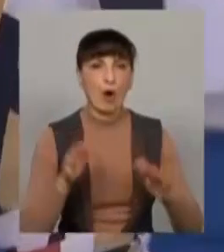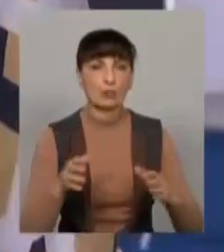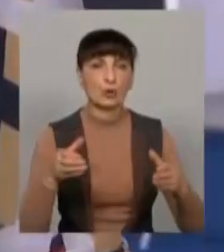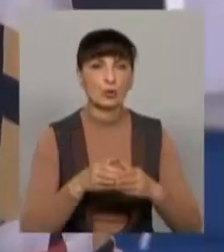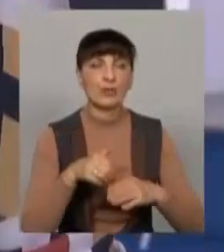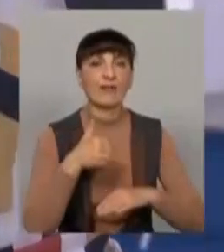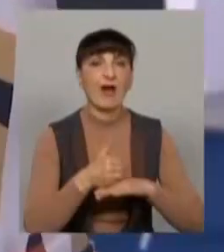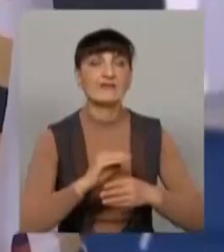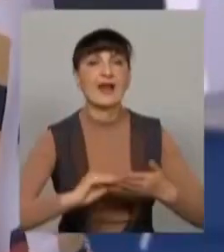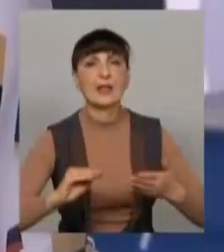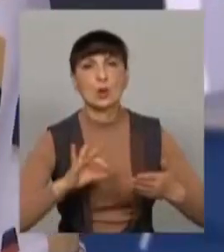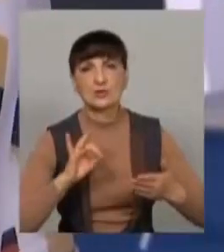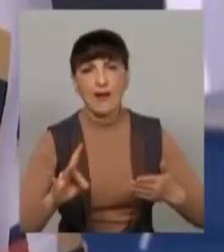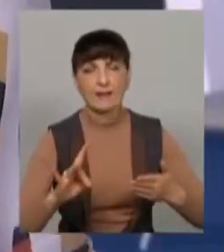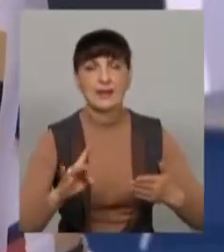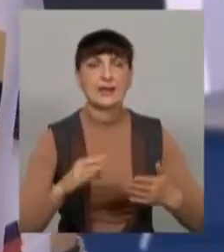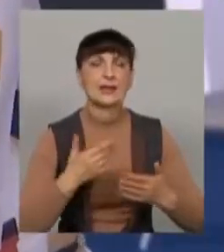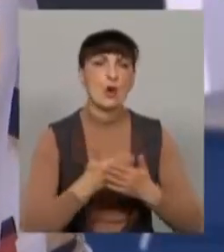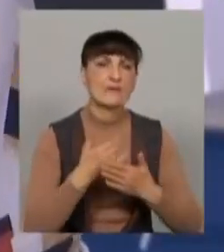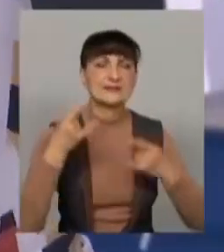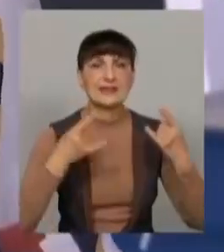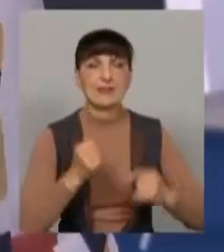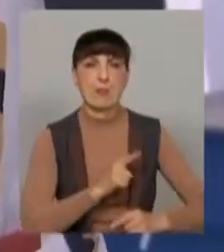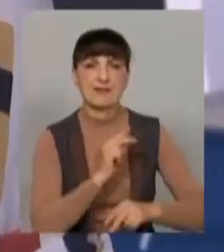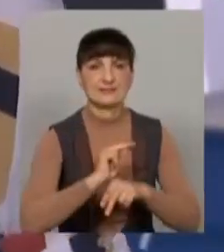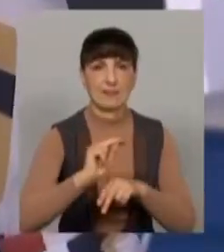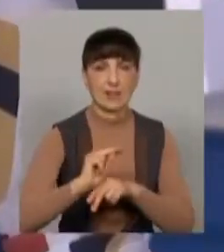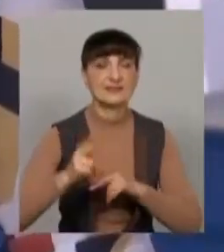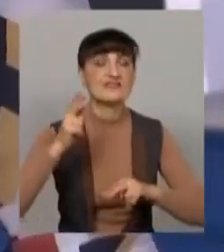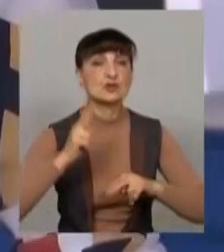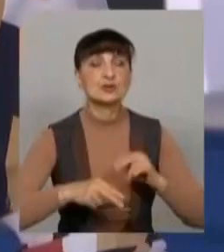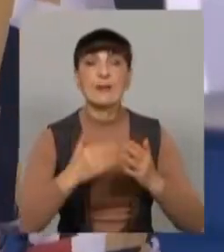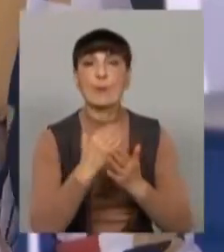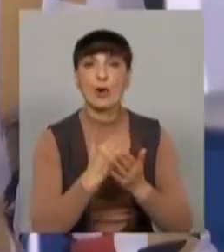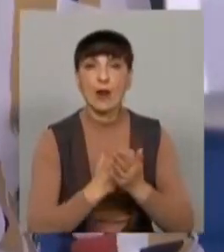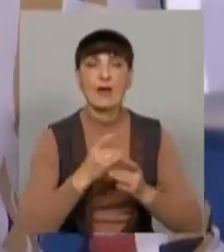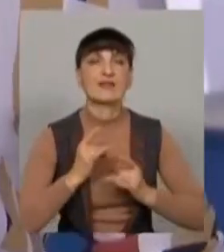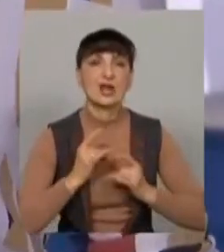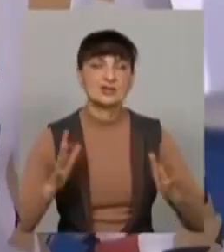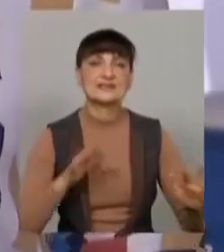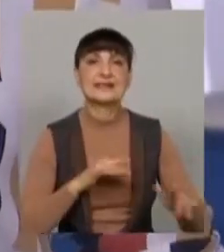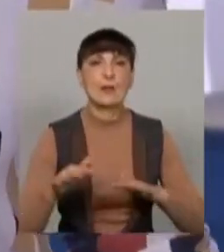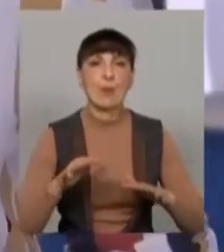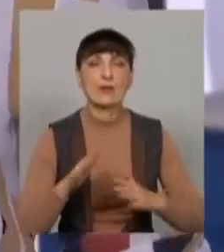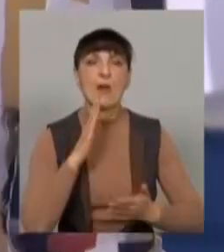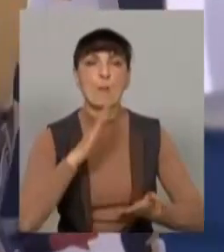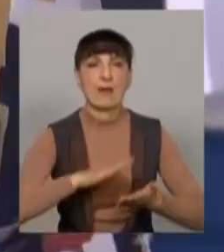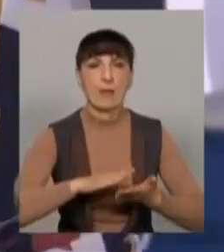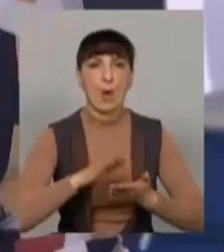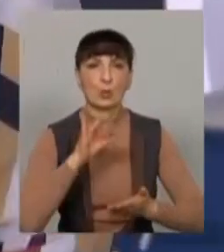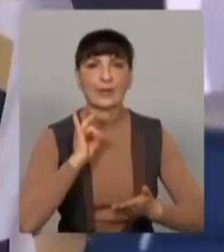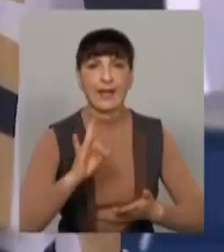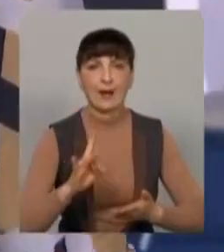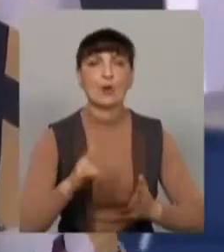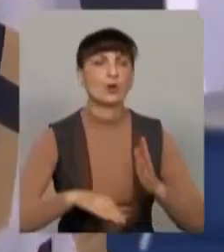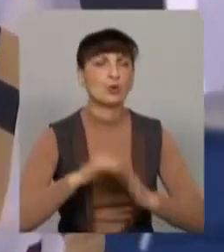главных редакторов, региональных СМИ, дискуссии и мастер-классы. Завершится насыщенная программа торжественной церемонии премии «Уркер» за